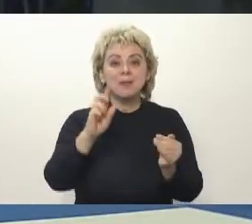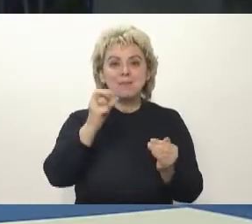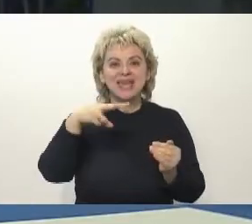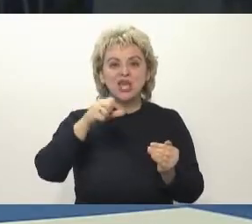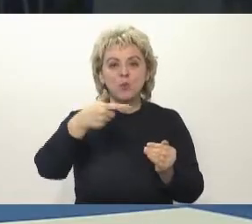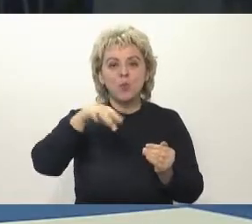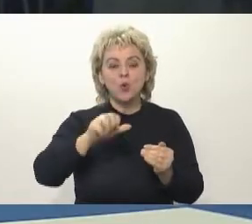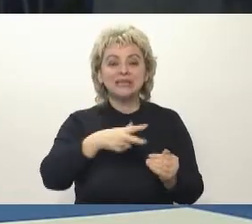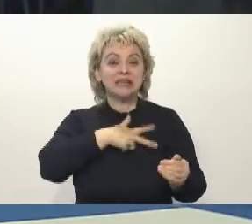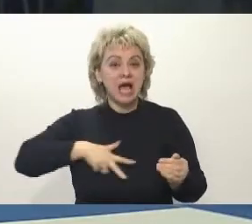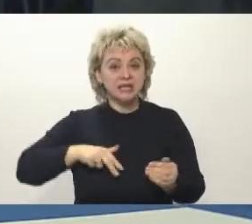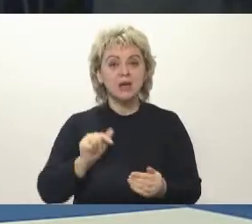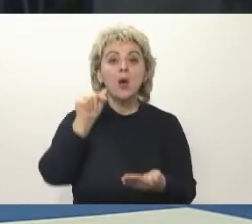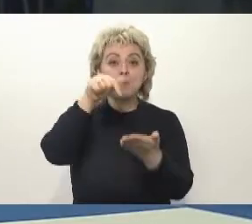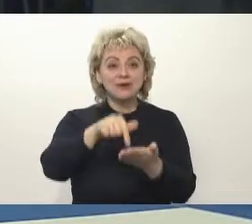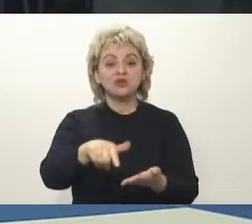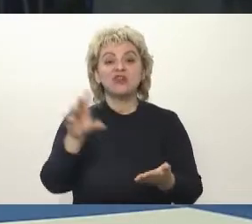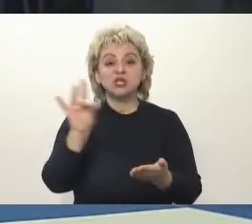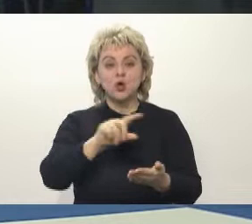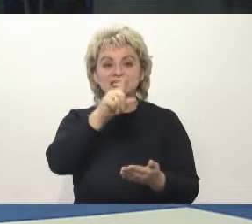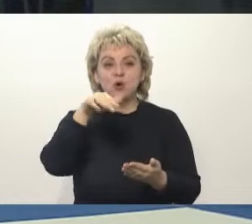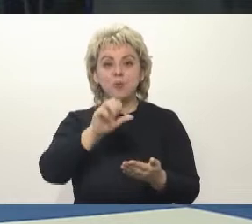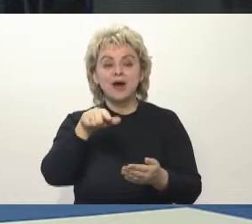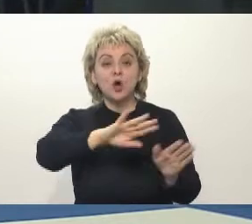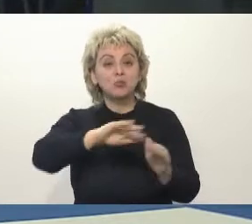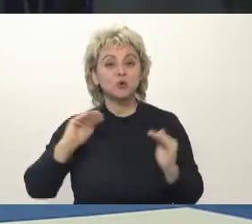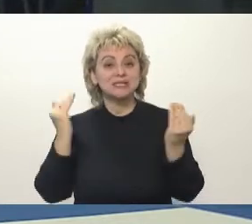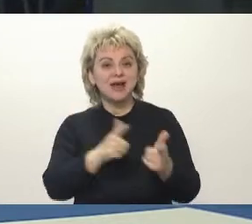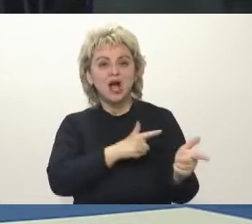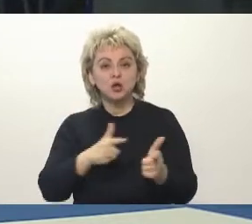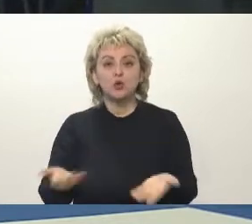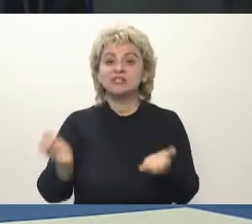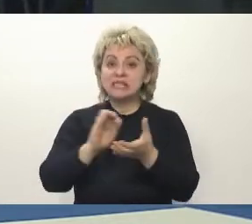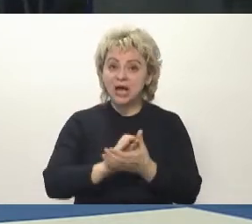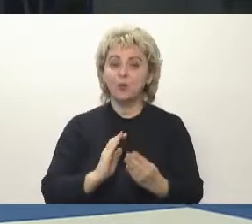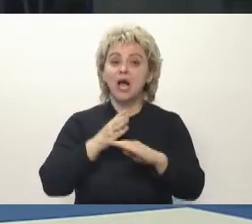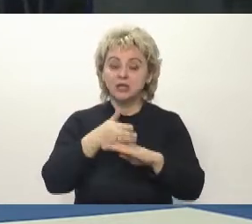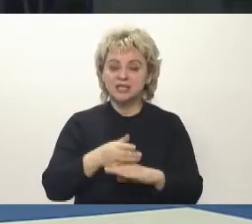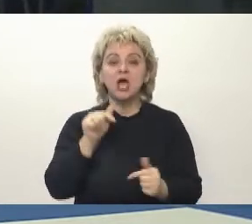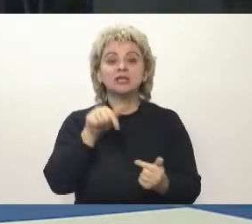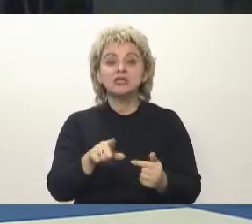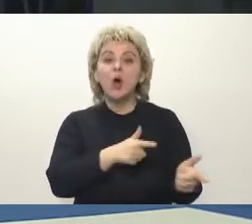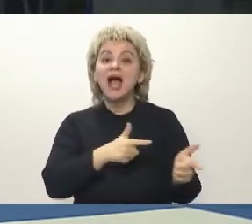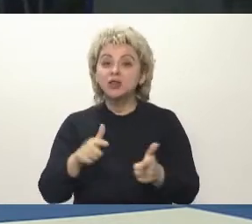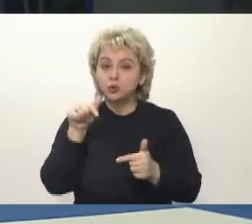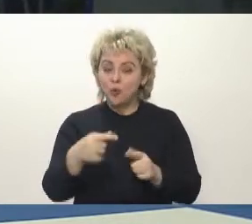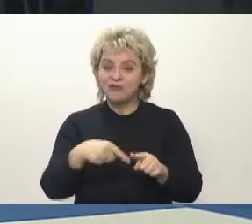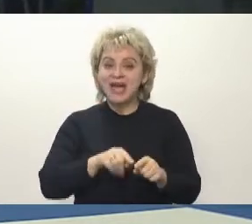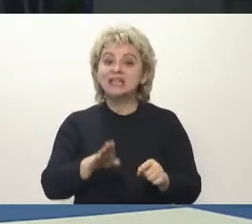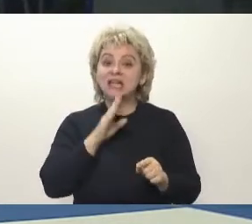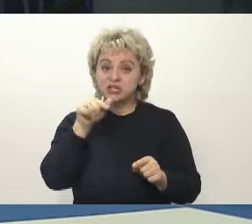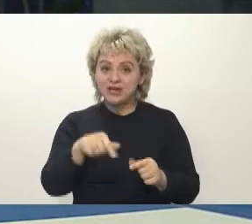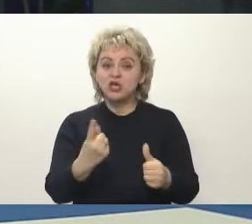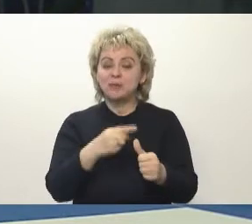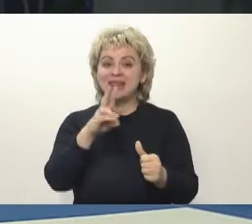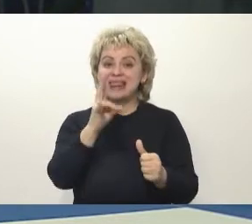Карликовый бегемот из Дании поселился в ростовском зоопарке и после карантина готов знакомиться с гостями. Точнее, готова. Это